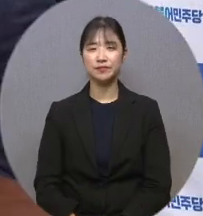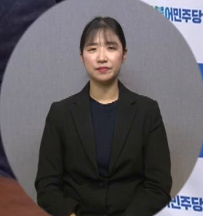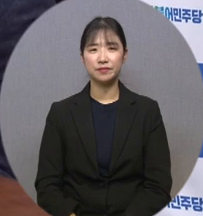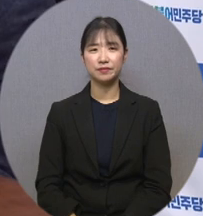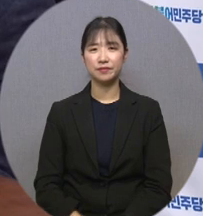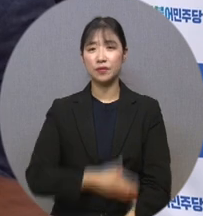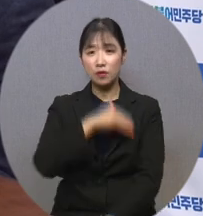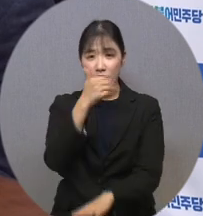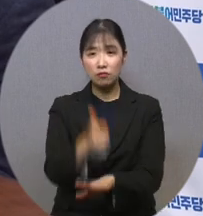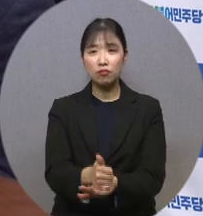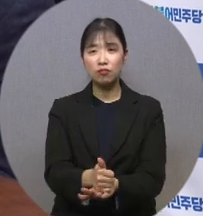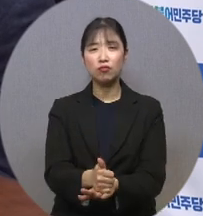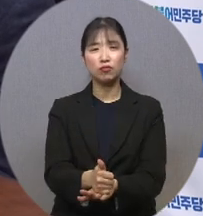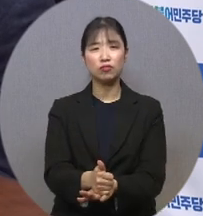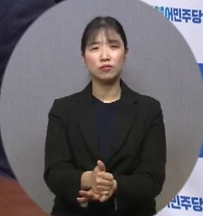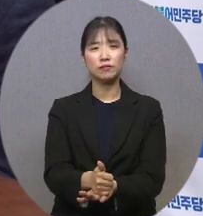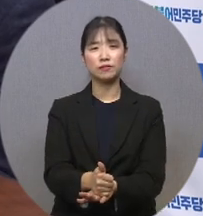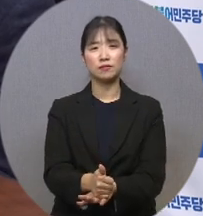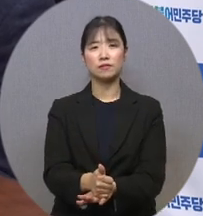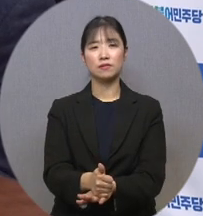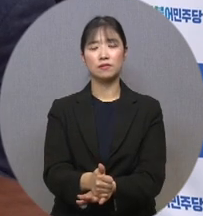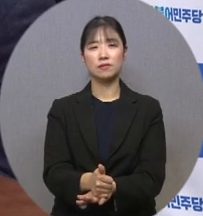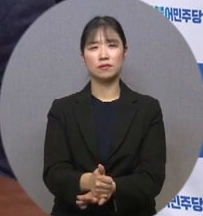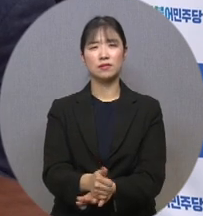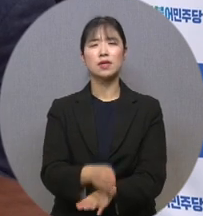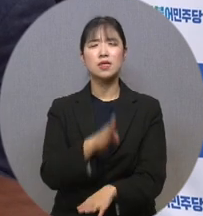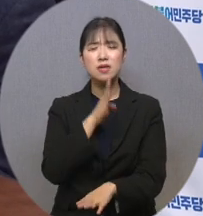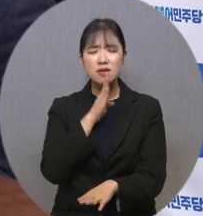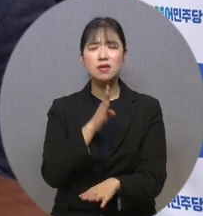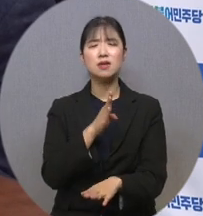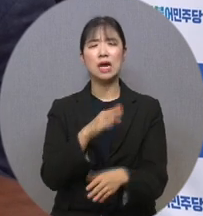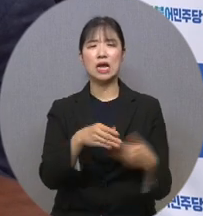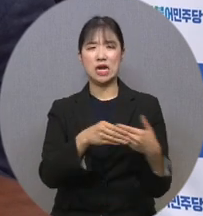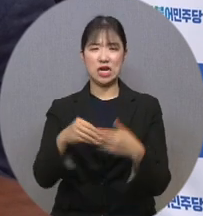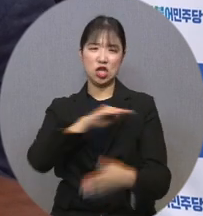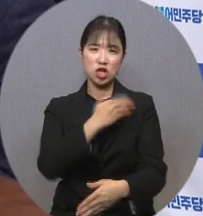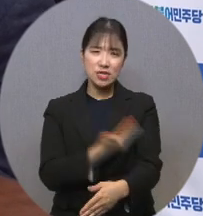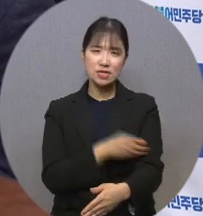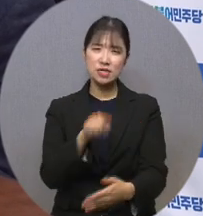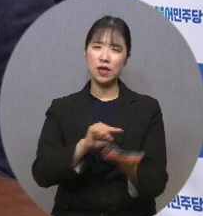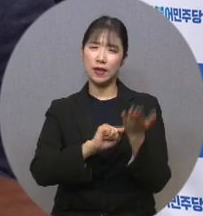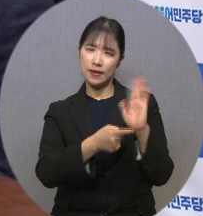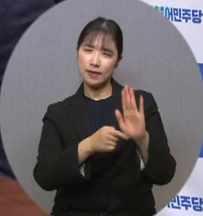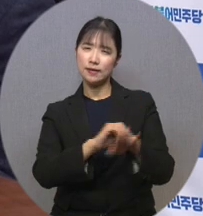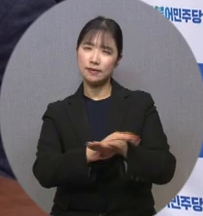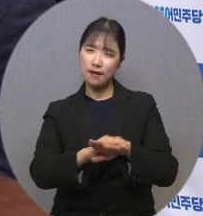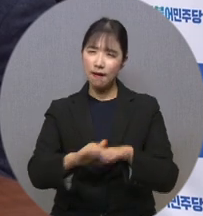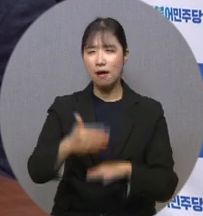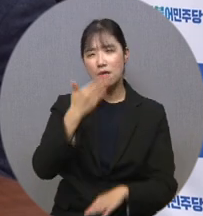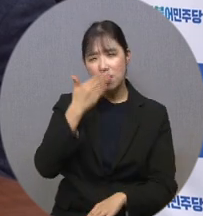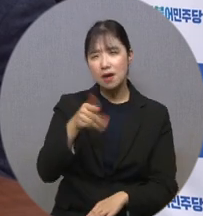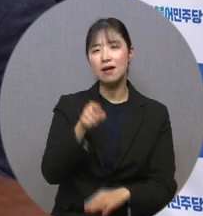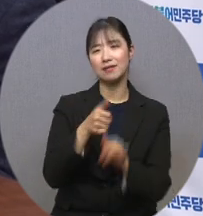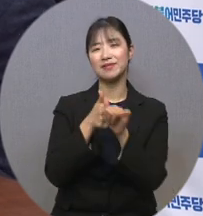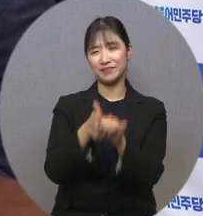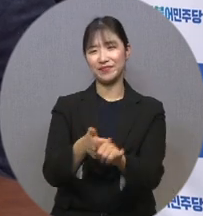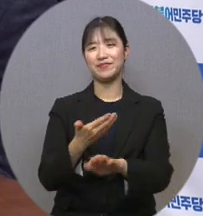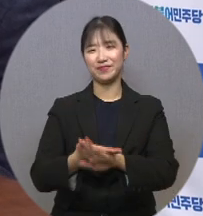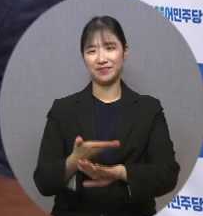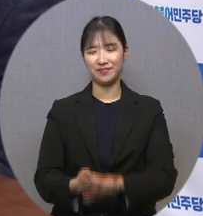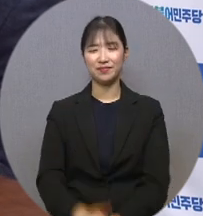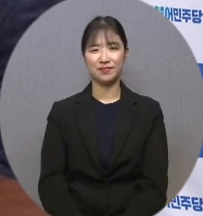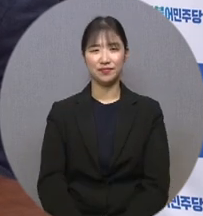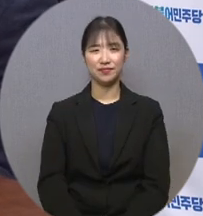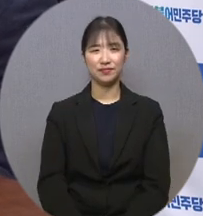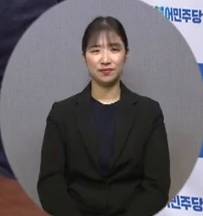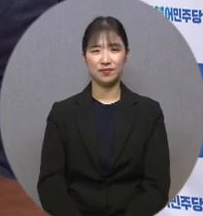그거는 결국은 이제 종적으로는 진정한 리더십을 발휘할 수 있냐 없냐에 달렸다고 봅니다. 네,